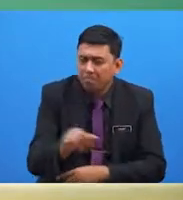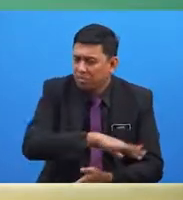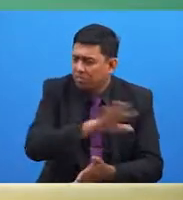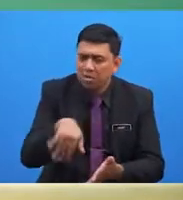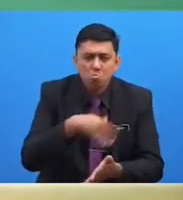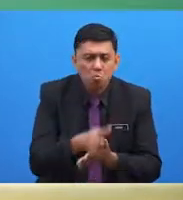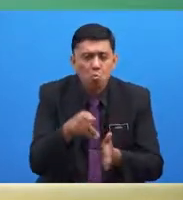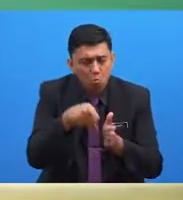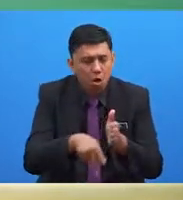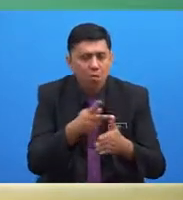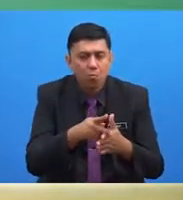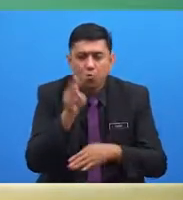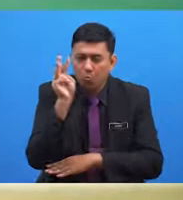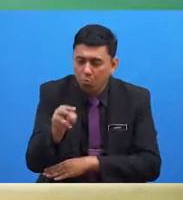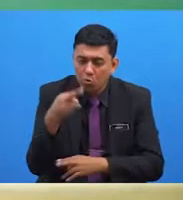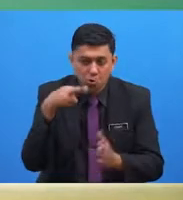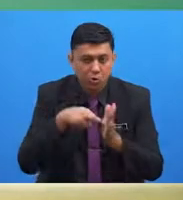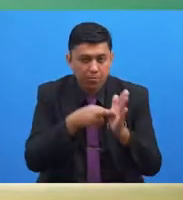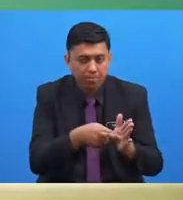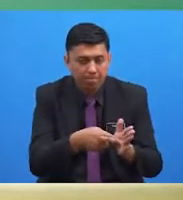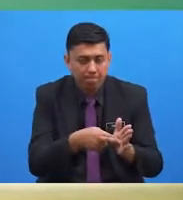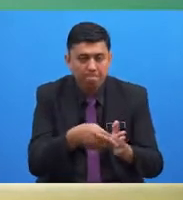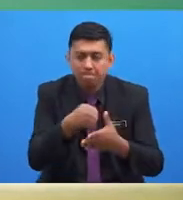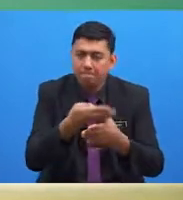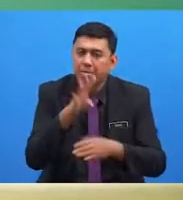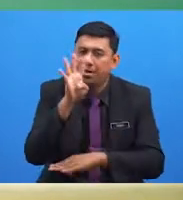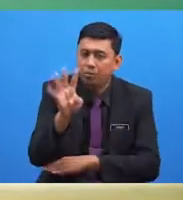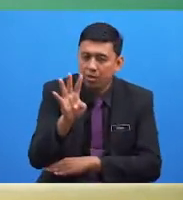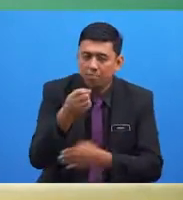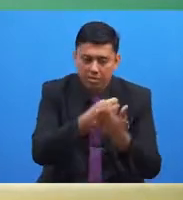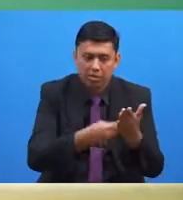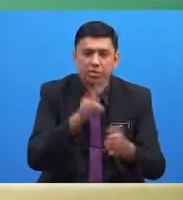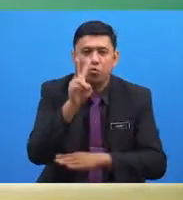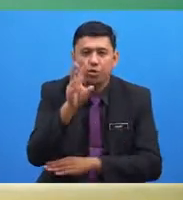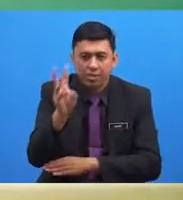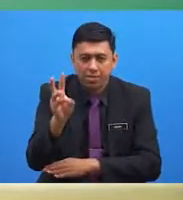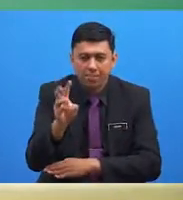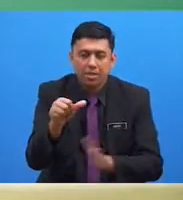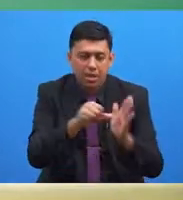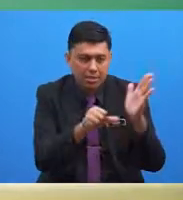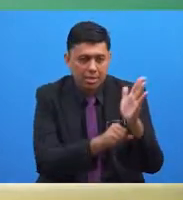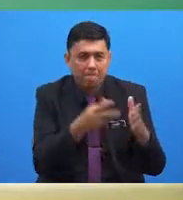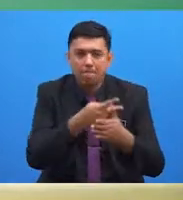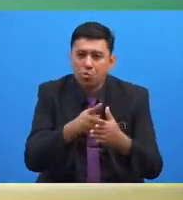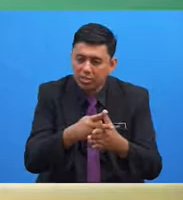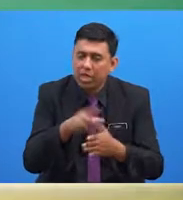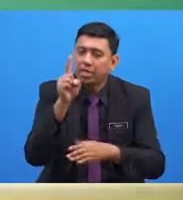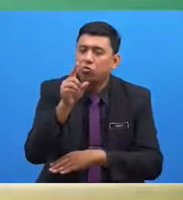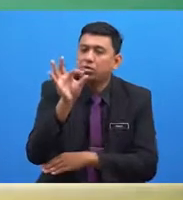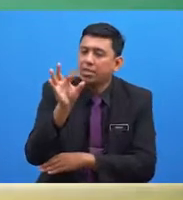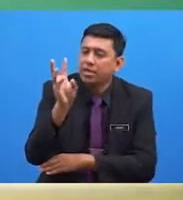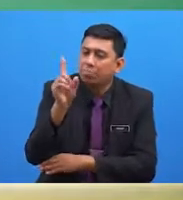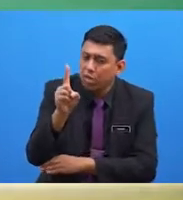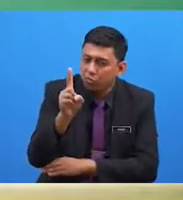perkongsi wajib rujuk ke bahagian 4, Seksyen 26 Akta Perkongsian 1961.